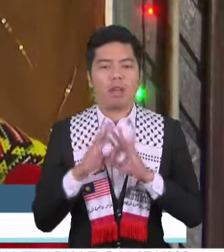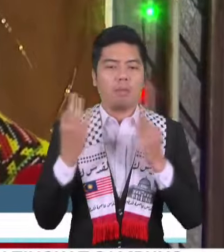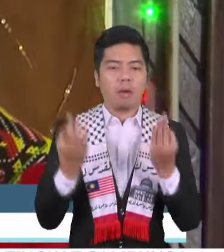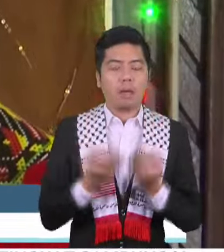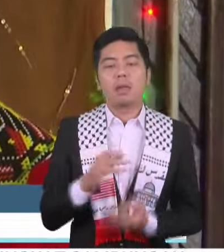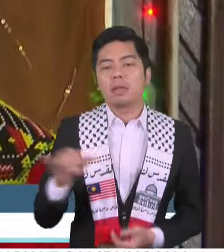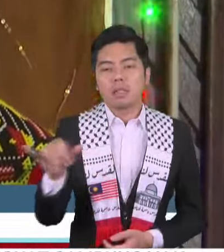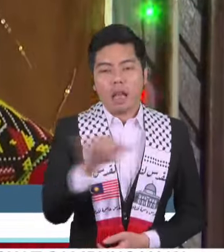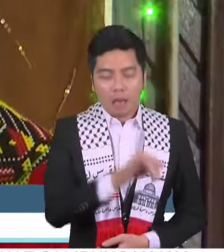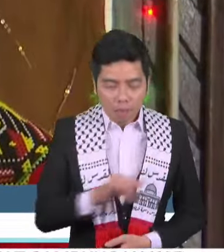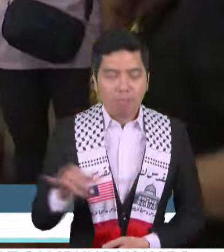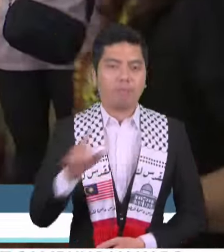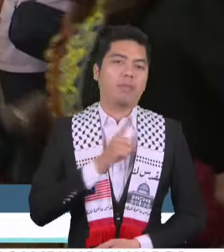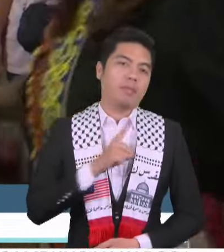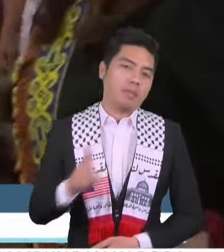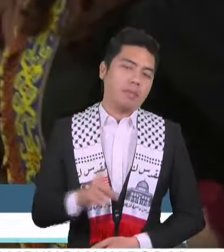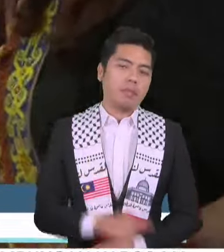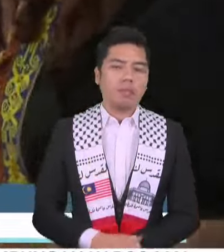lah dengan kita yang Muslim.